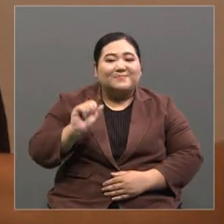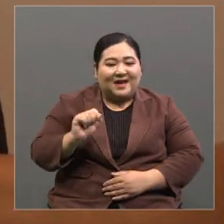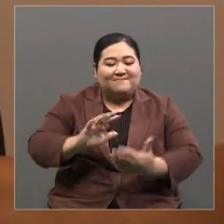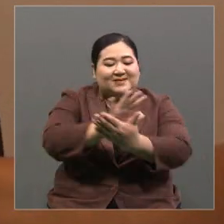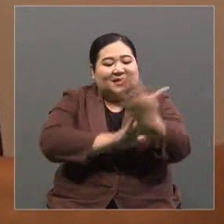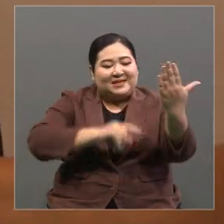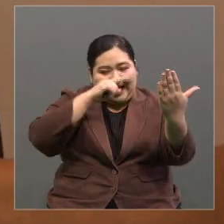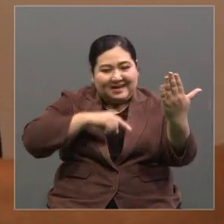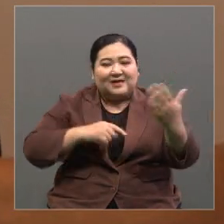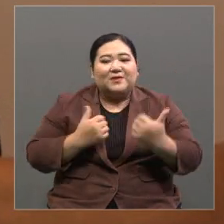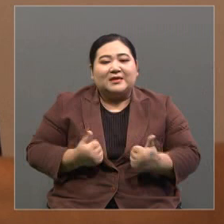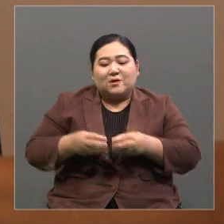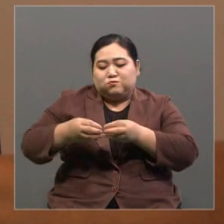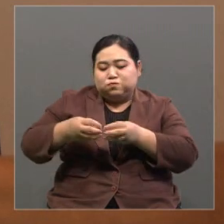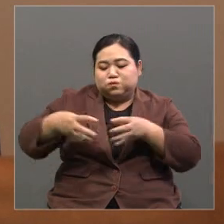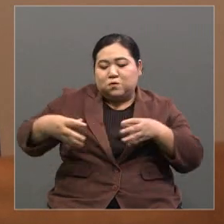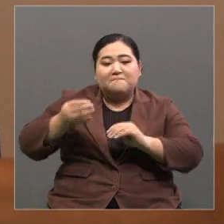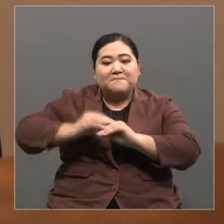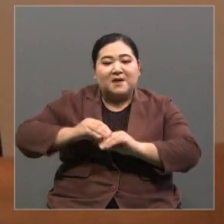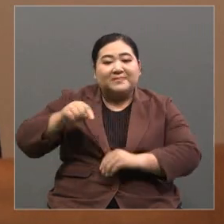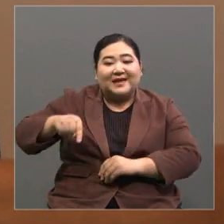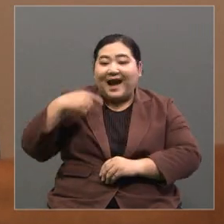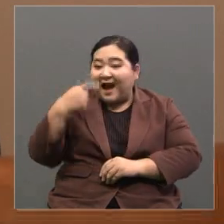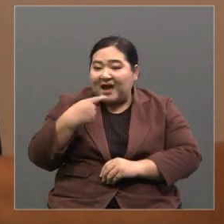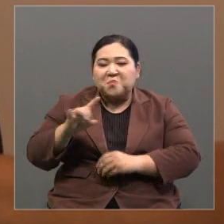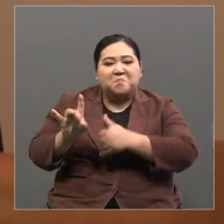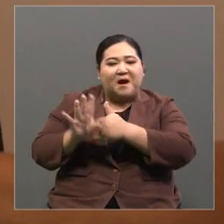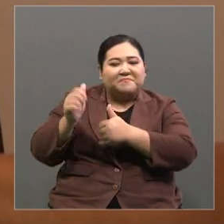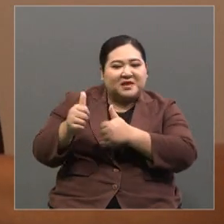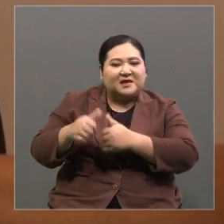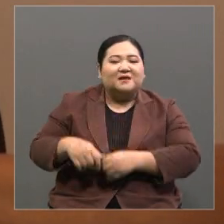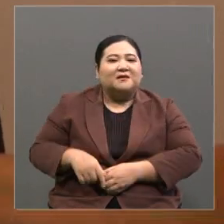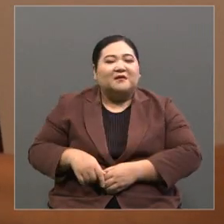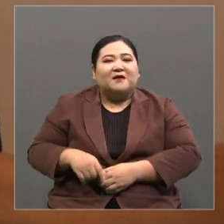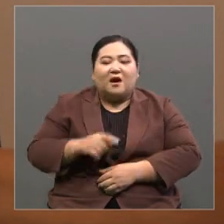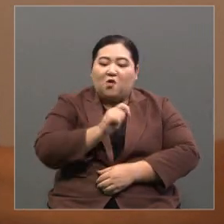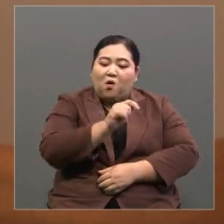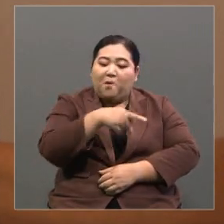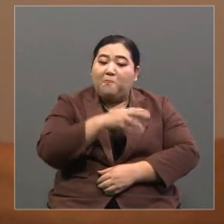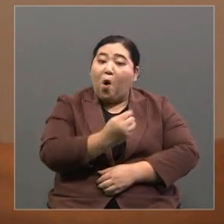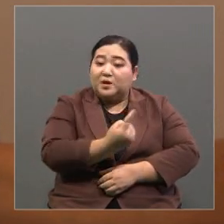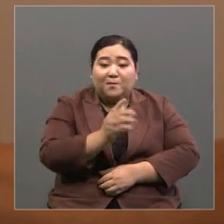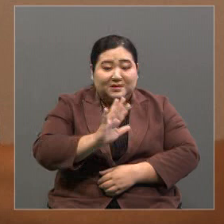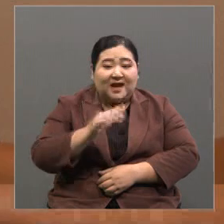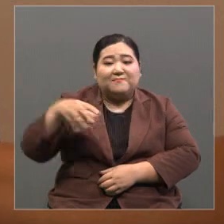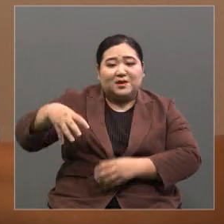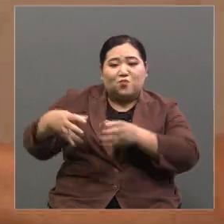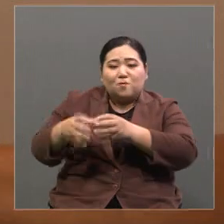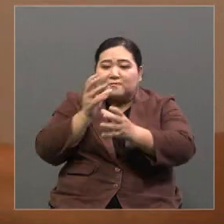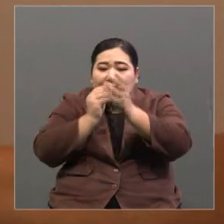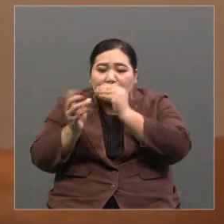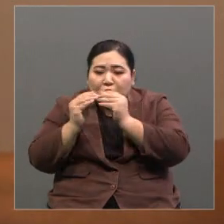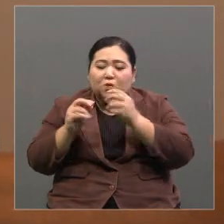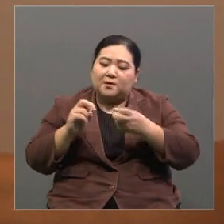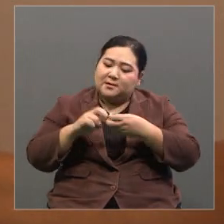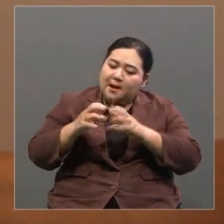ก็จะได้มีบุคลากรเพิ่มขึ้นบุคลากรที่มีคุณภาพไม่ใช้เพียงแค่เฉพาะมิติของอพมแต่ว่าในการเรียนรู้เกี่ยวกับเรื่อง